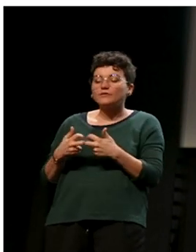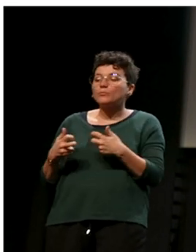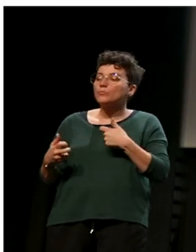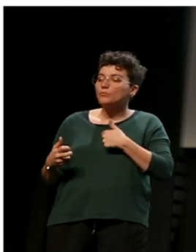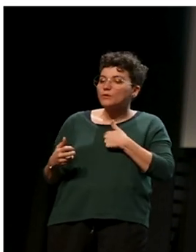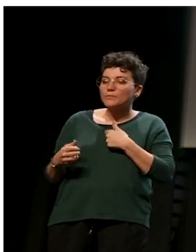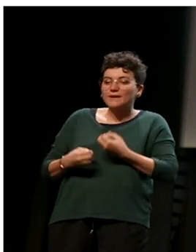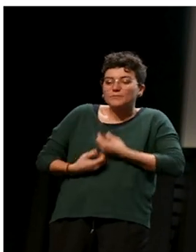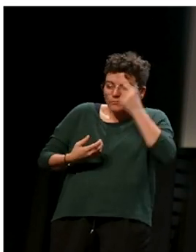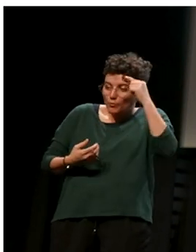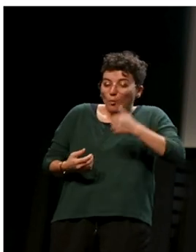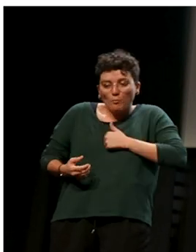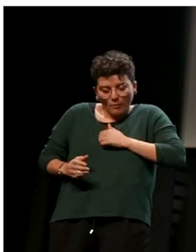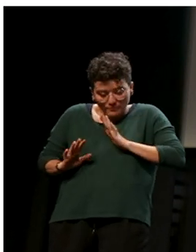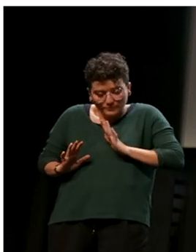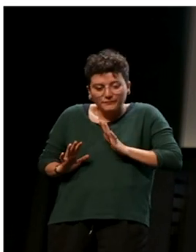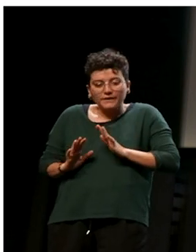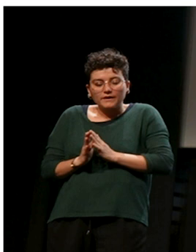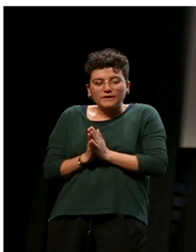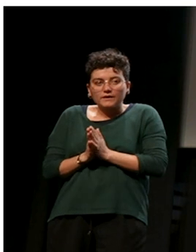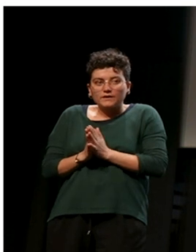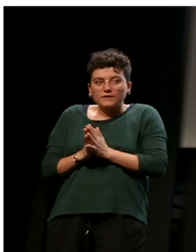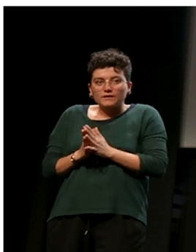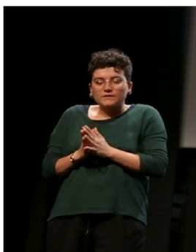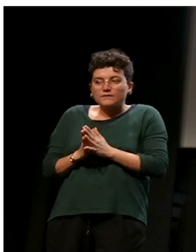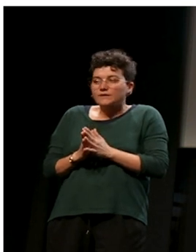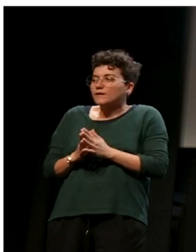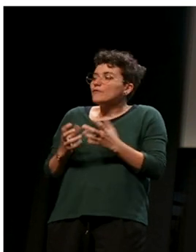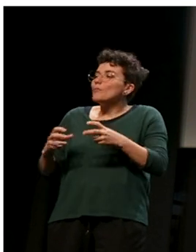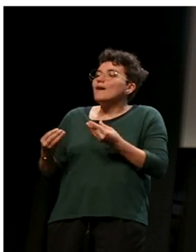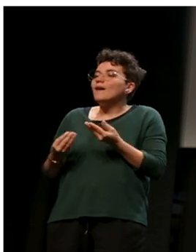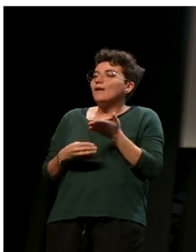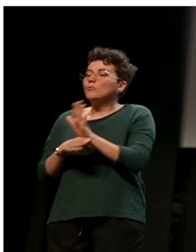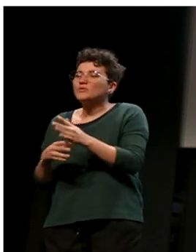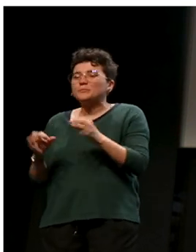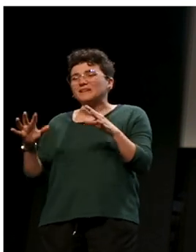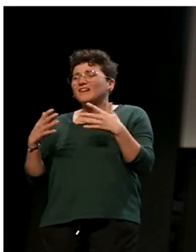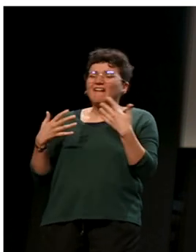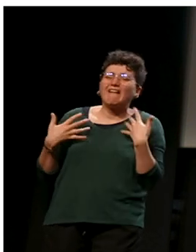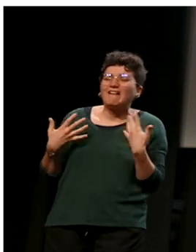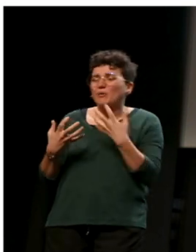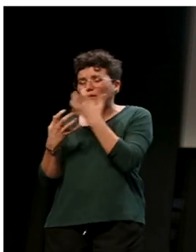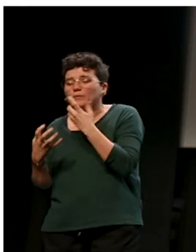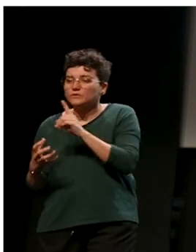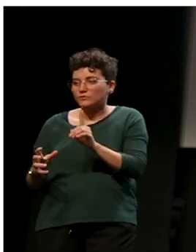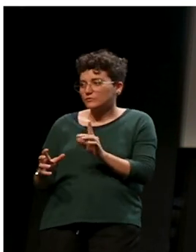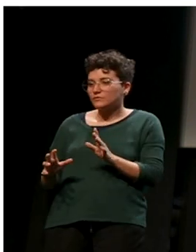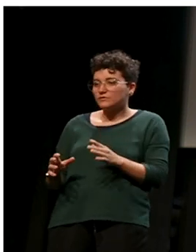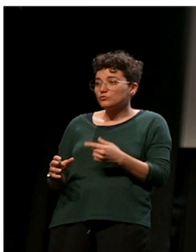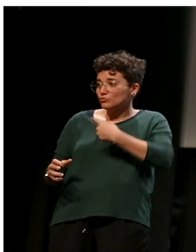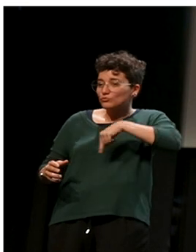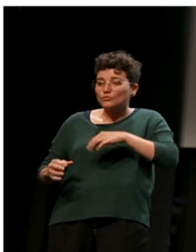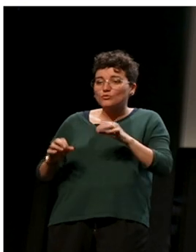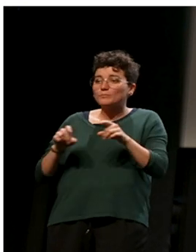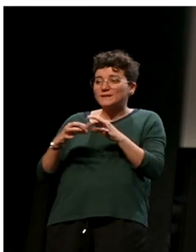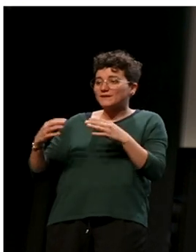que ce soit, mais sans faire le pleurnicheur, sans faire le... On a perdu. Et c'est pas grave.